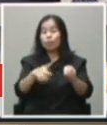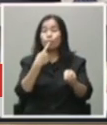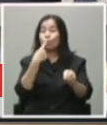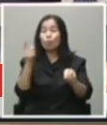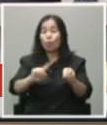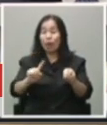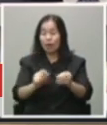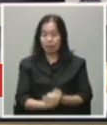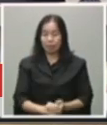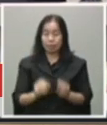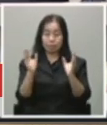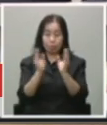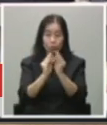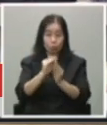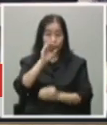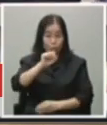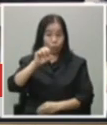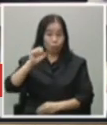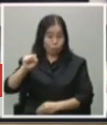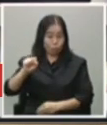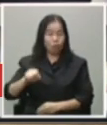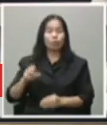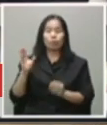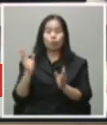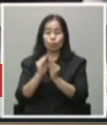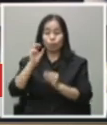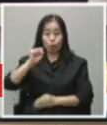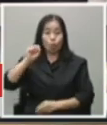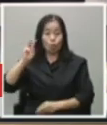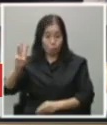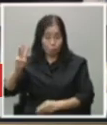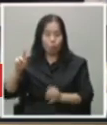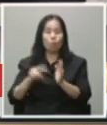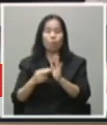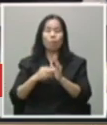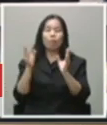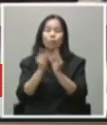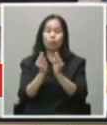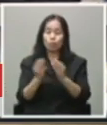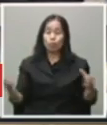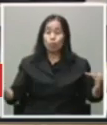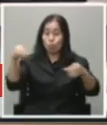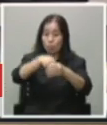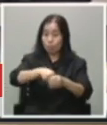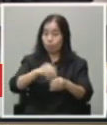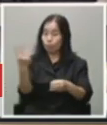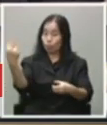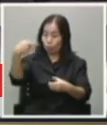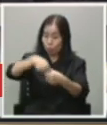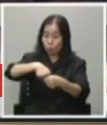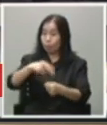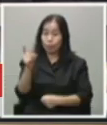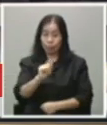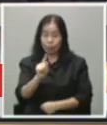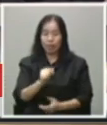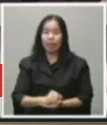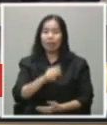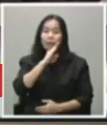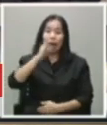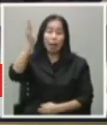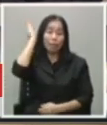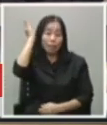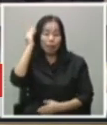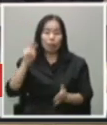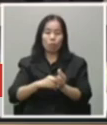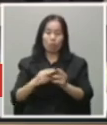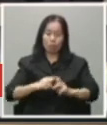ภาผู้แทนราษฎรและประชุมวุฒิสมาชิกเป็นการประชุมร่วมนะครับเขาก็บอกต่อไปนะครับว่าการอภิปรายต่างๆเป็นเอกสิท